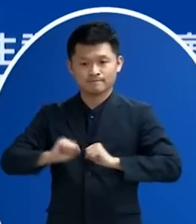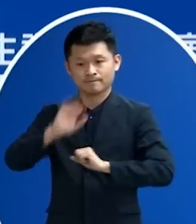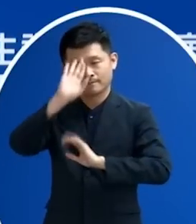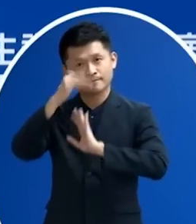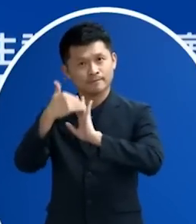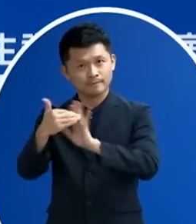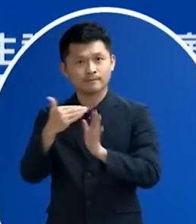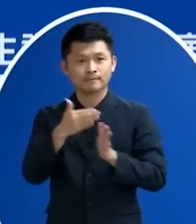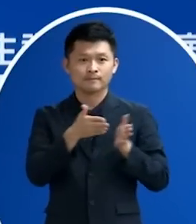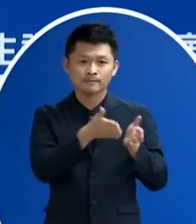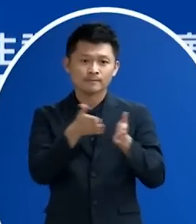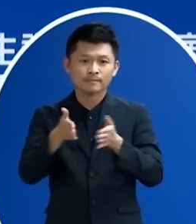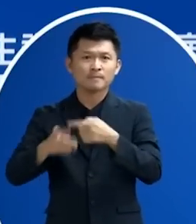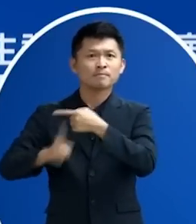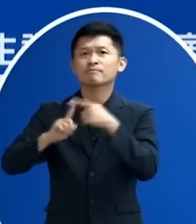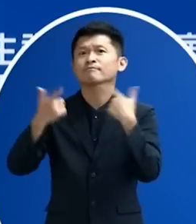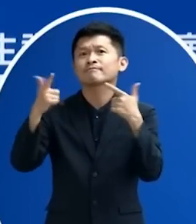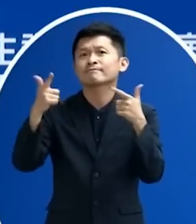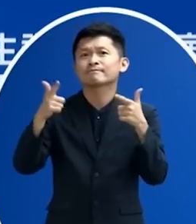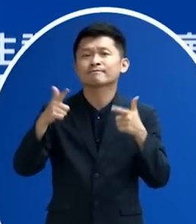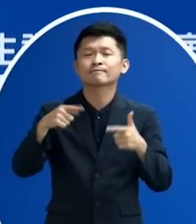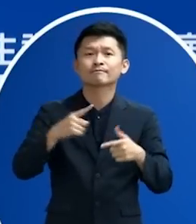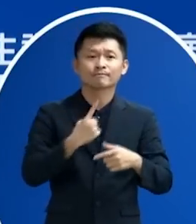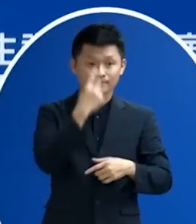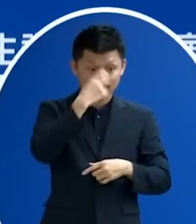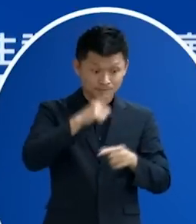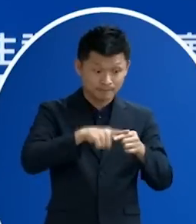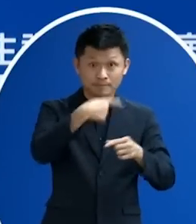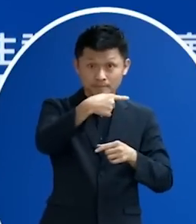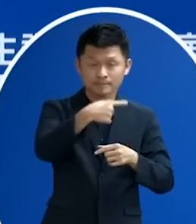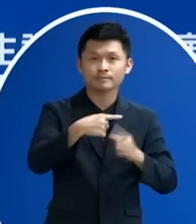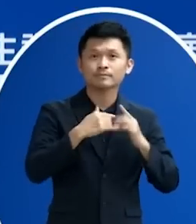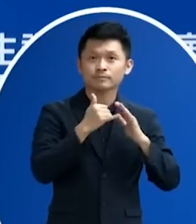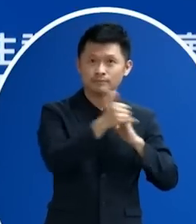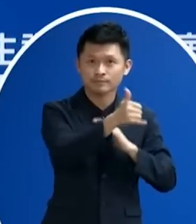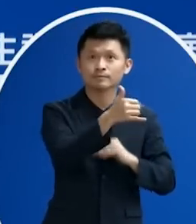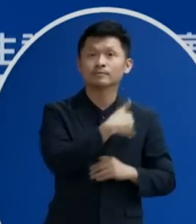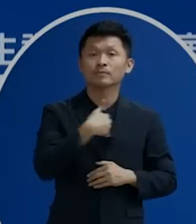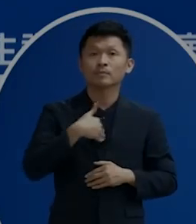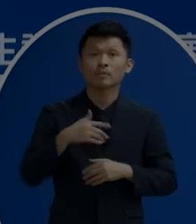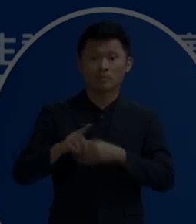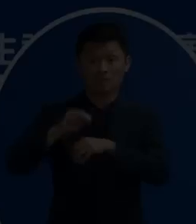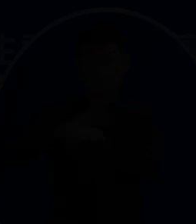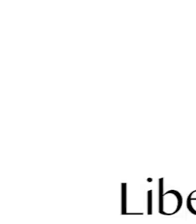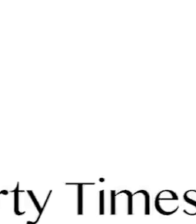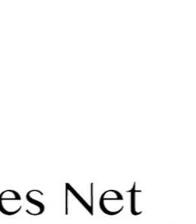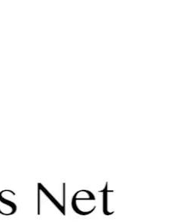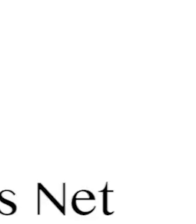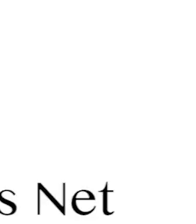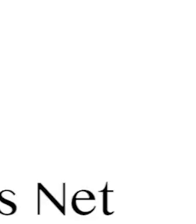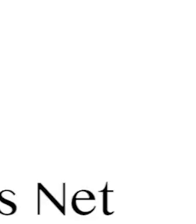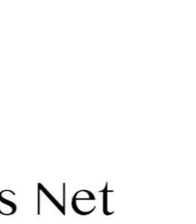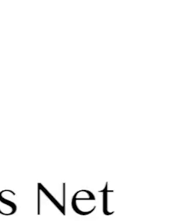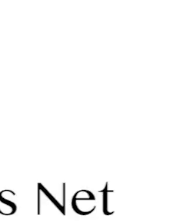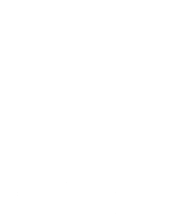这些规定，这些不是确诊者。那至于说确诊者，目前是没有这样子的这个规定。